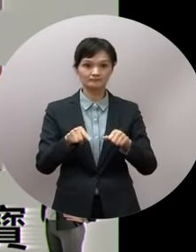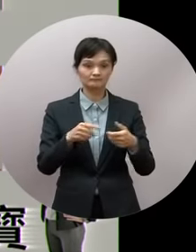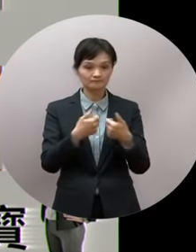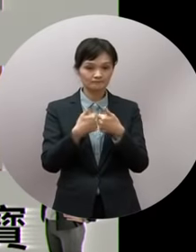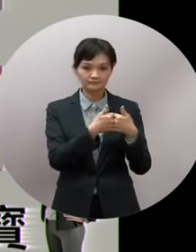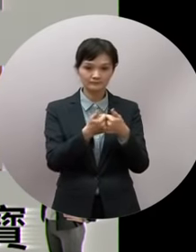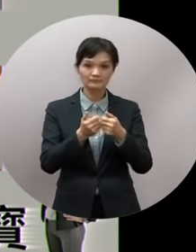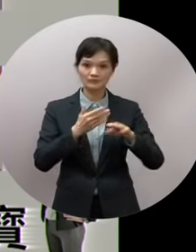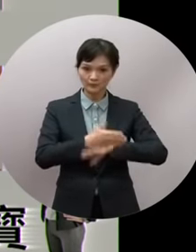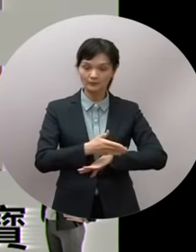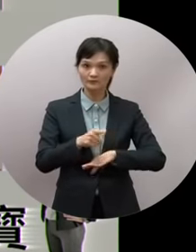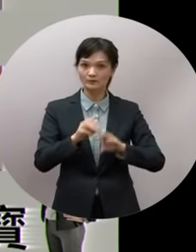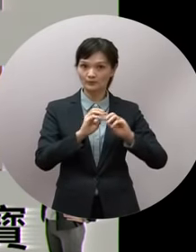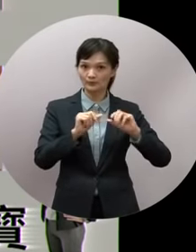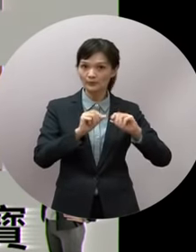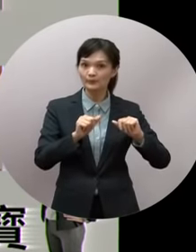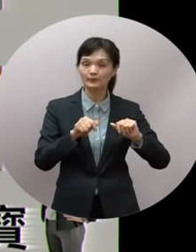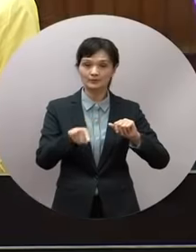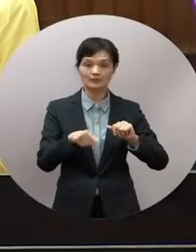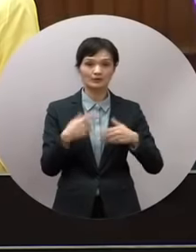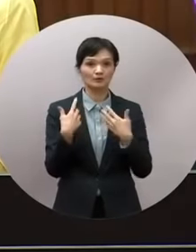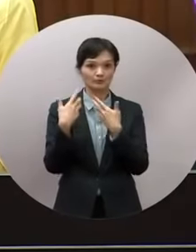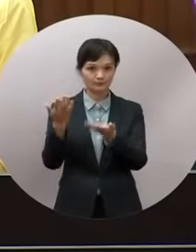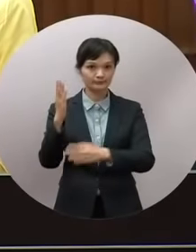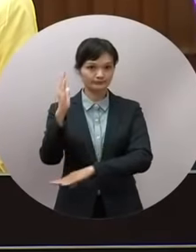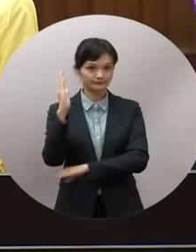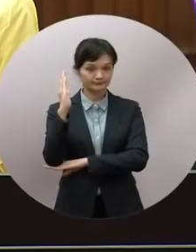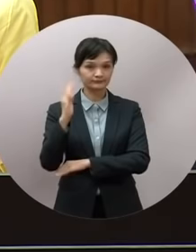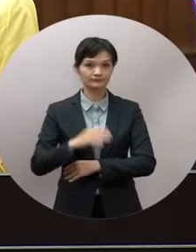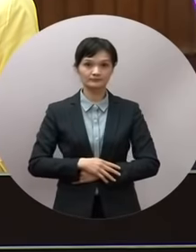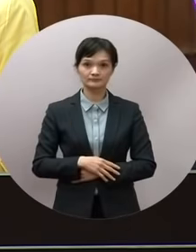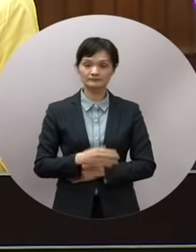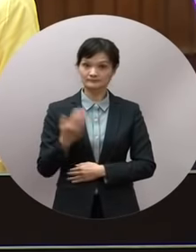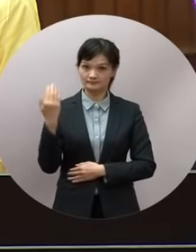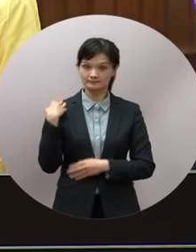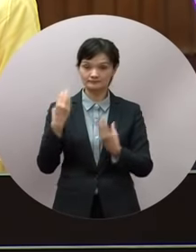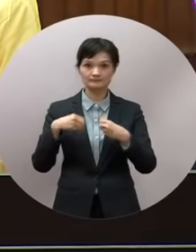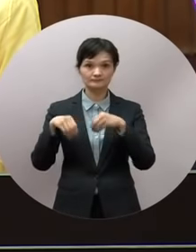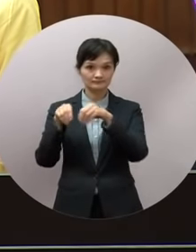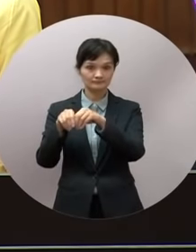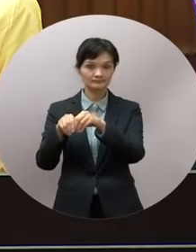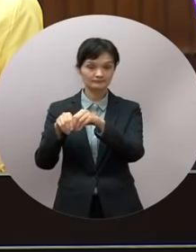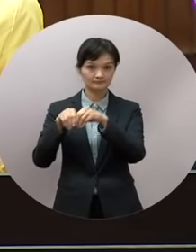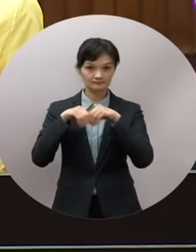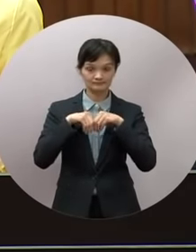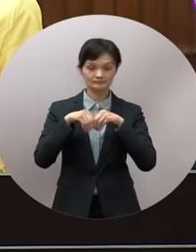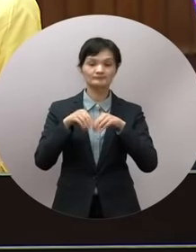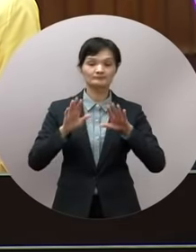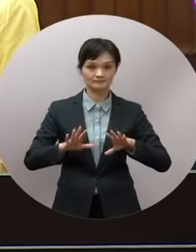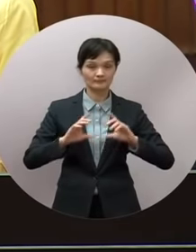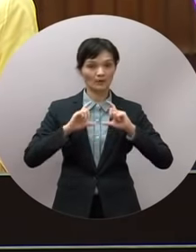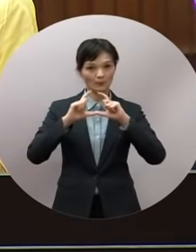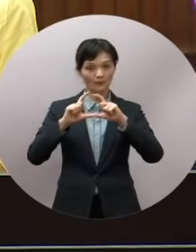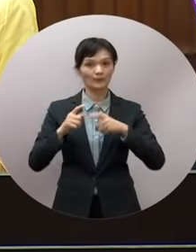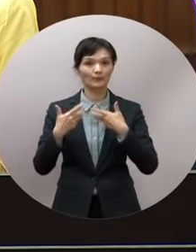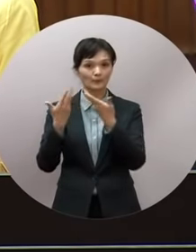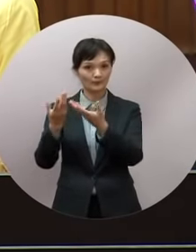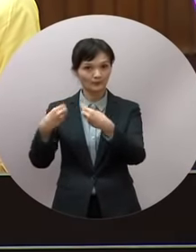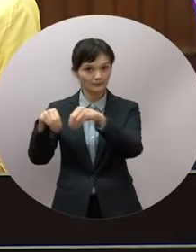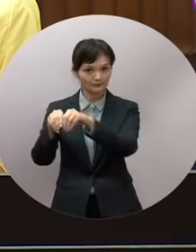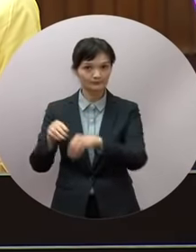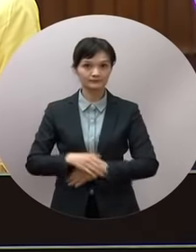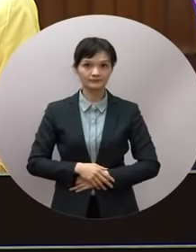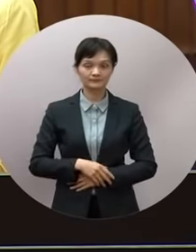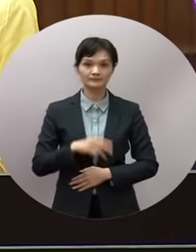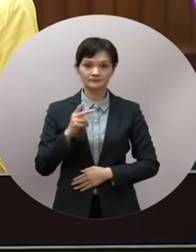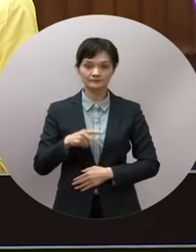产办理归还给国产署，就是当初的捐赠单位。那文化部在2019年的9月4号